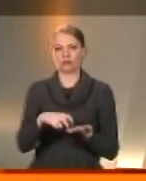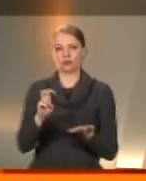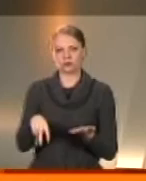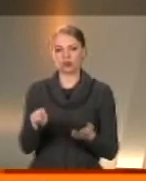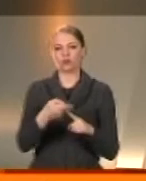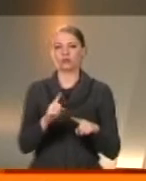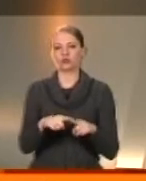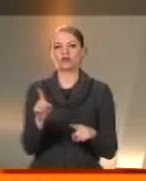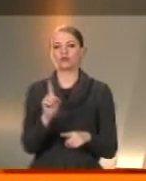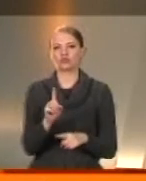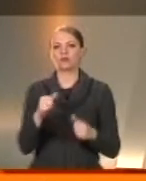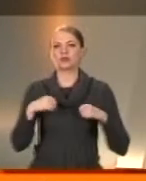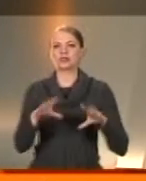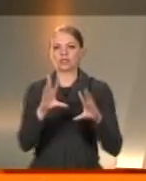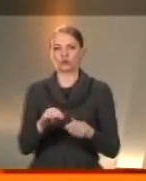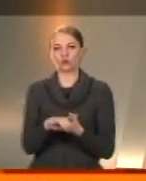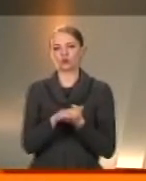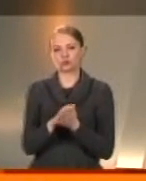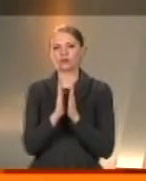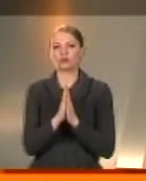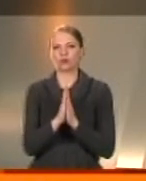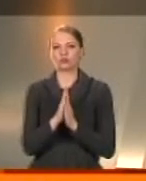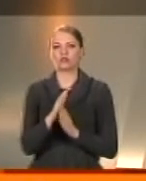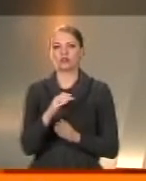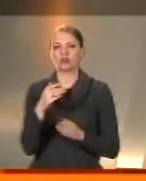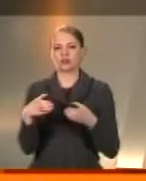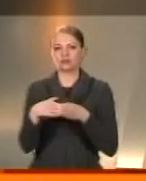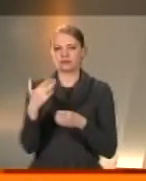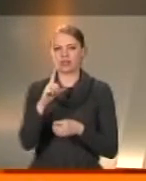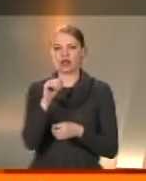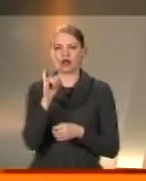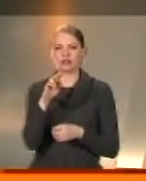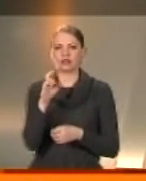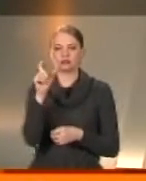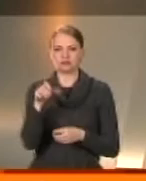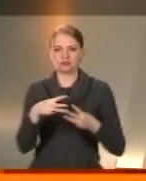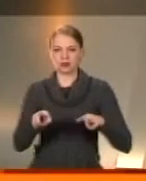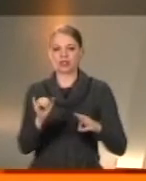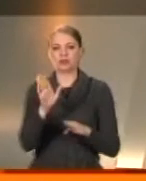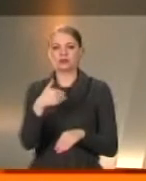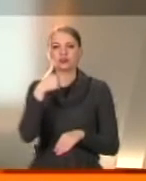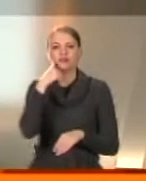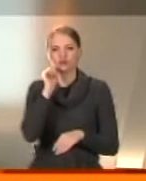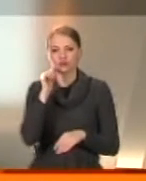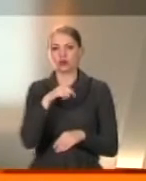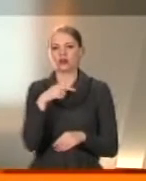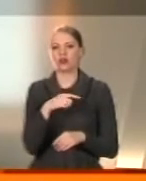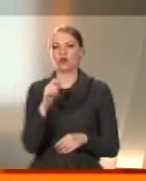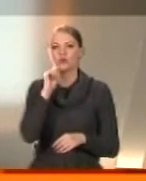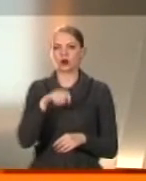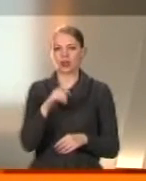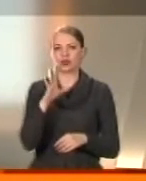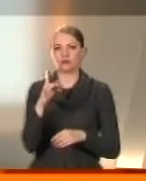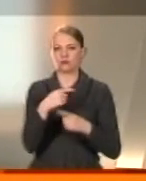про це, мовляв, аби заспокоїти суспільство, попросила Хатя Деконаїдзе. І дивина минає лише два дні, і учора на